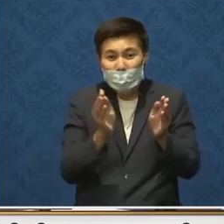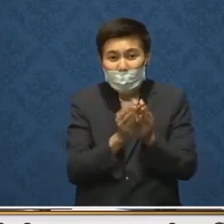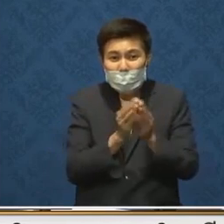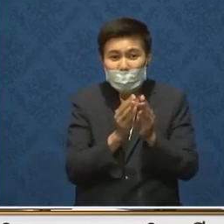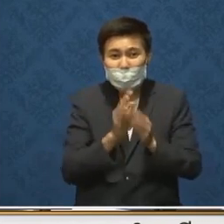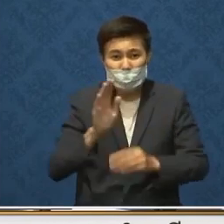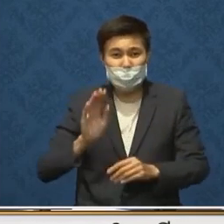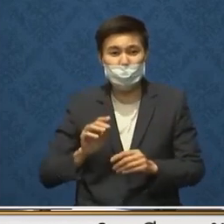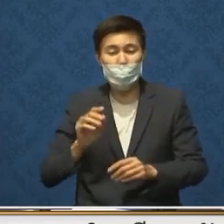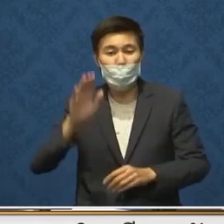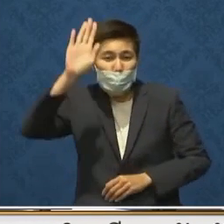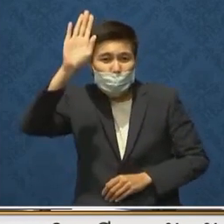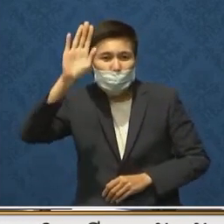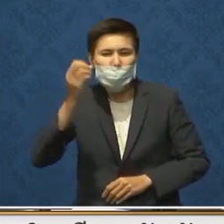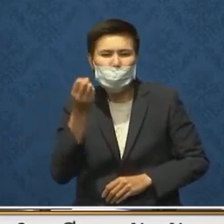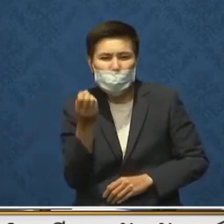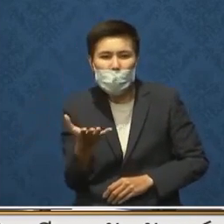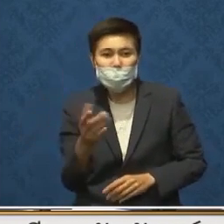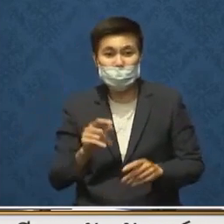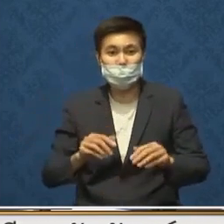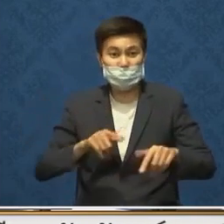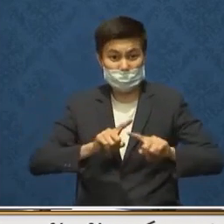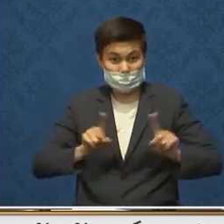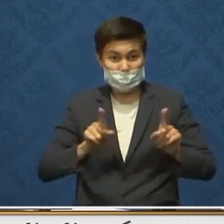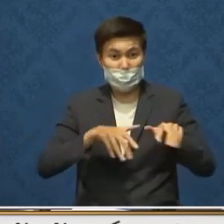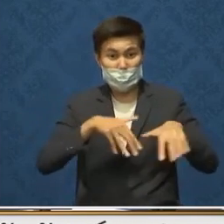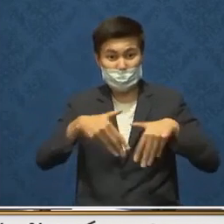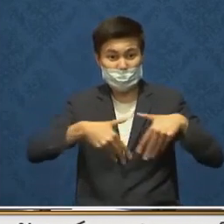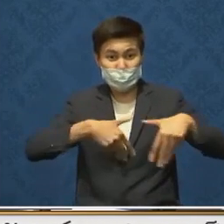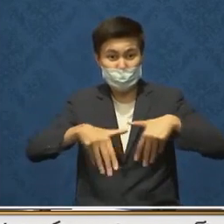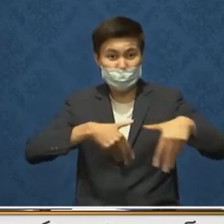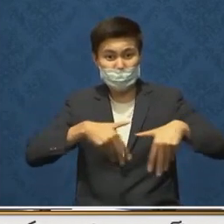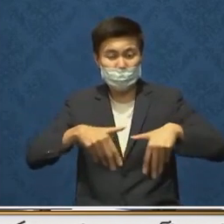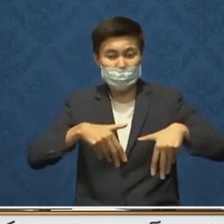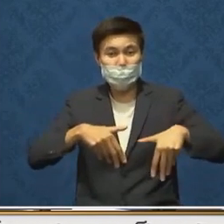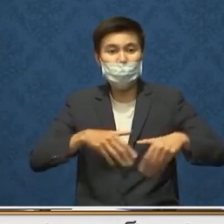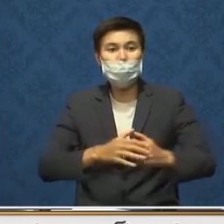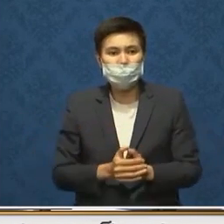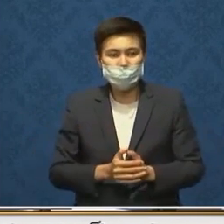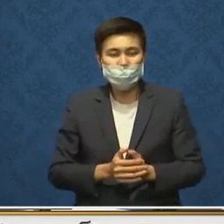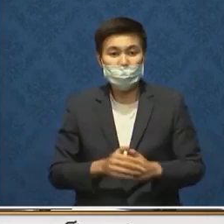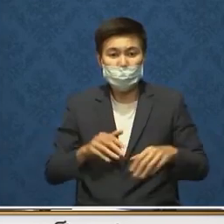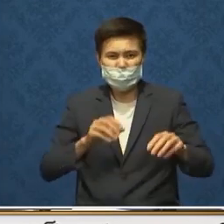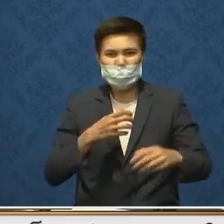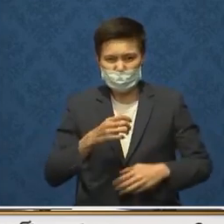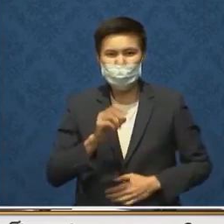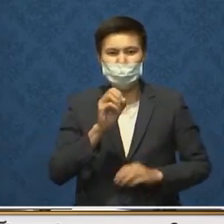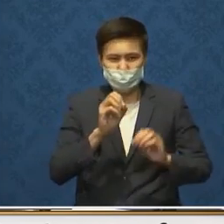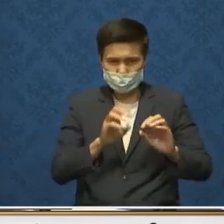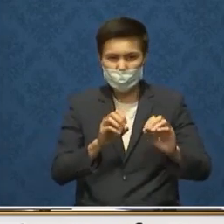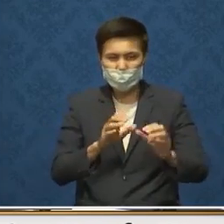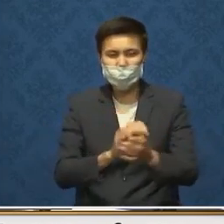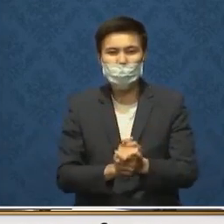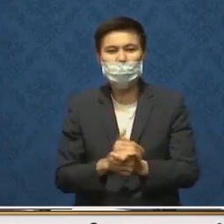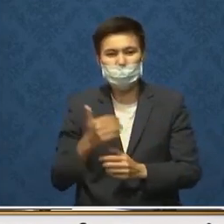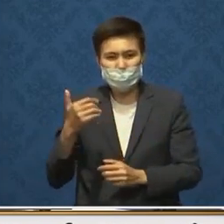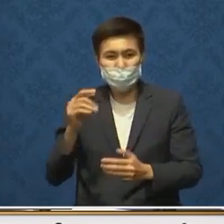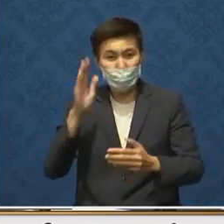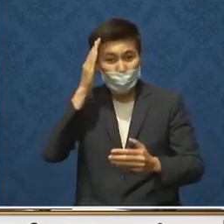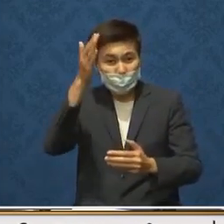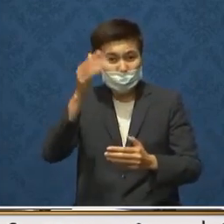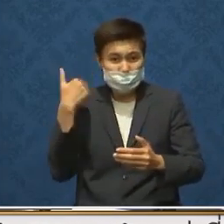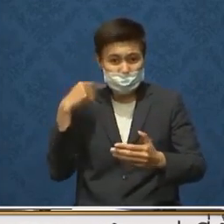นที่อยู่ฟังผมพูดในวัี้ทางเป็ดินจะให้บทเรียนท่านทันทีเมื่อมีการลกตั้งในคู่หาครับกัขอบคุท่